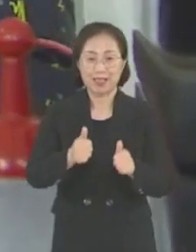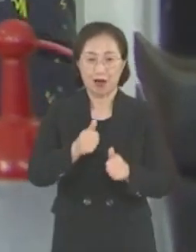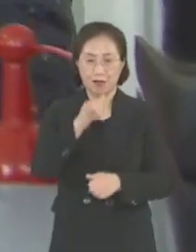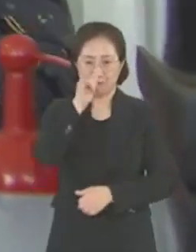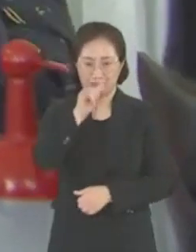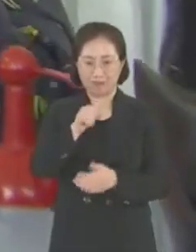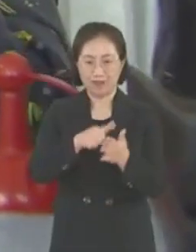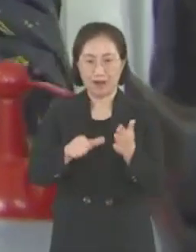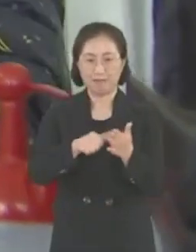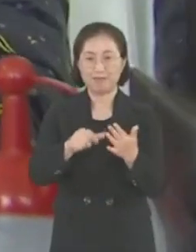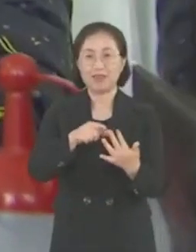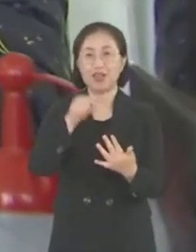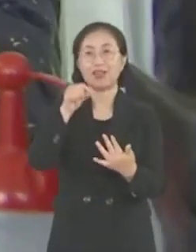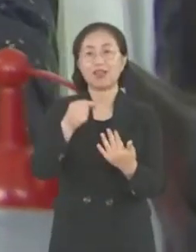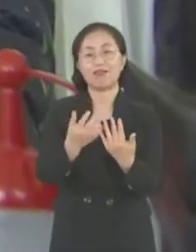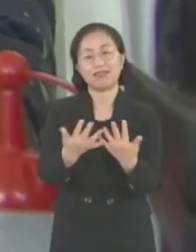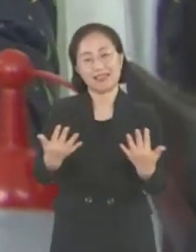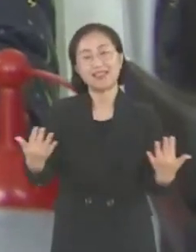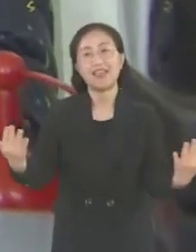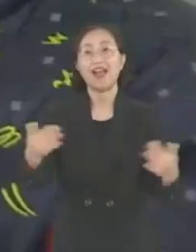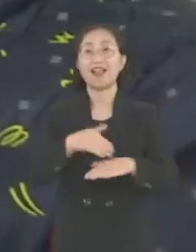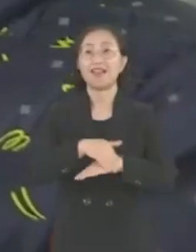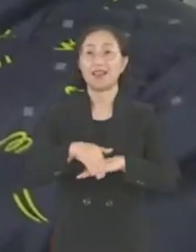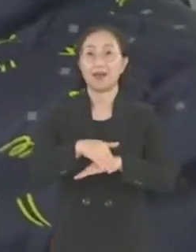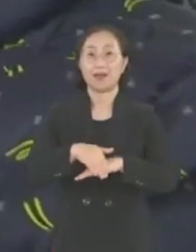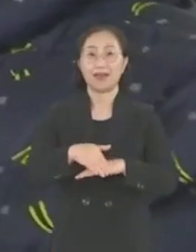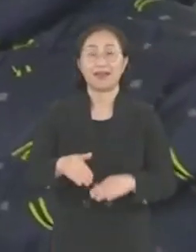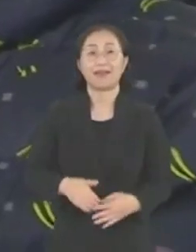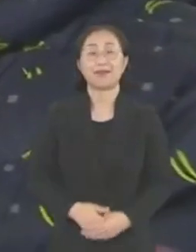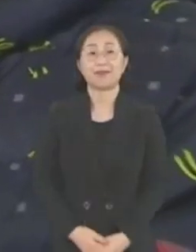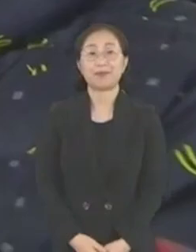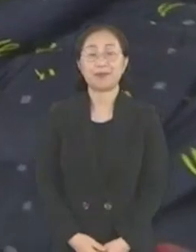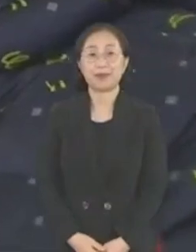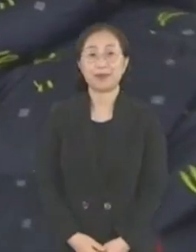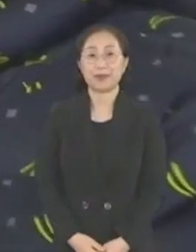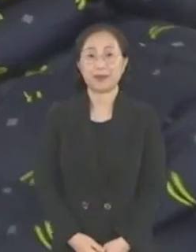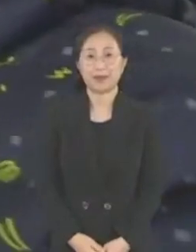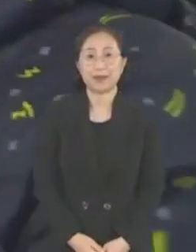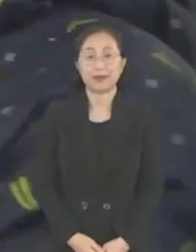작품을 선정 전시할 계획입니다. TJB 김건규입니다.